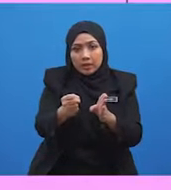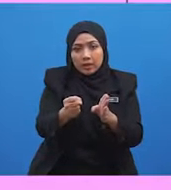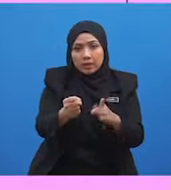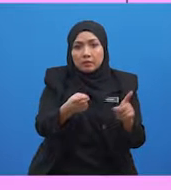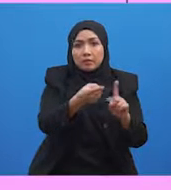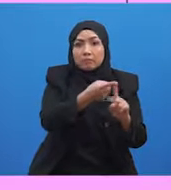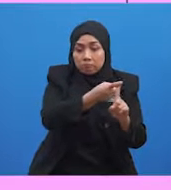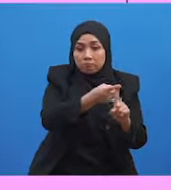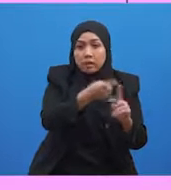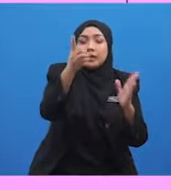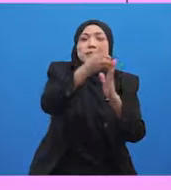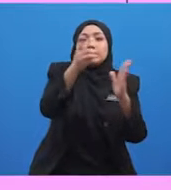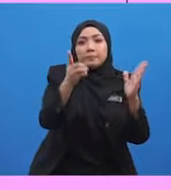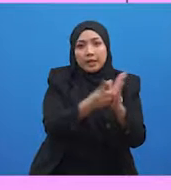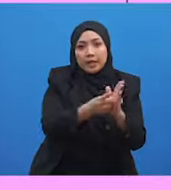masalah disiplin pekerja,